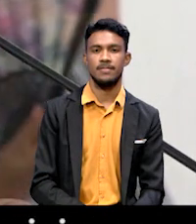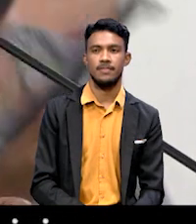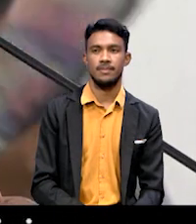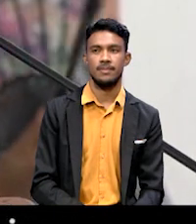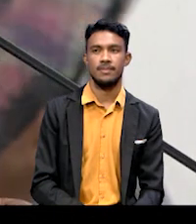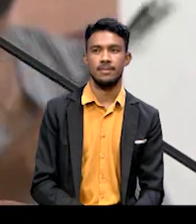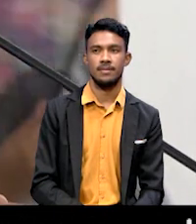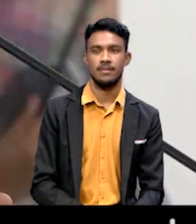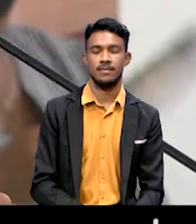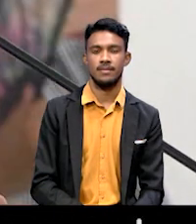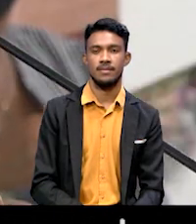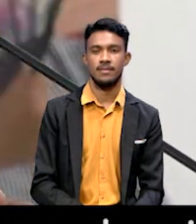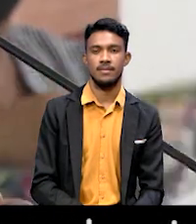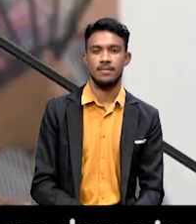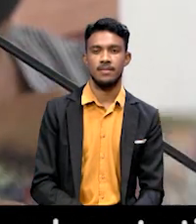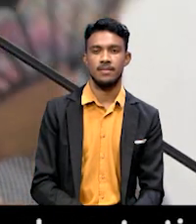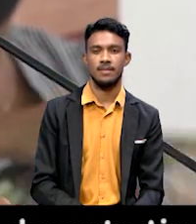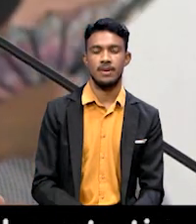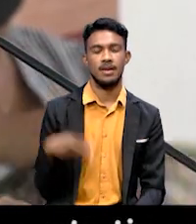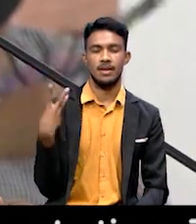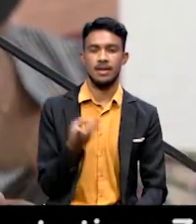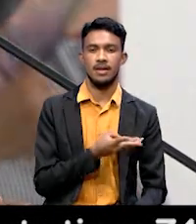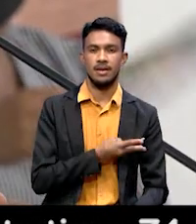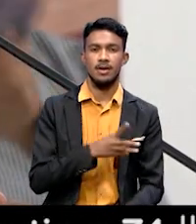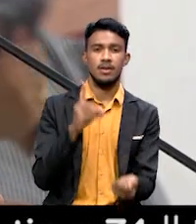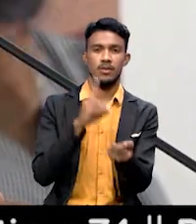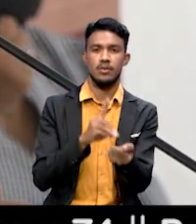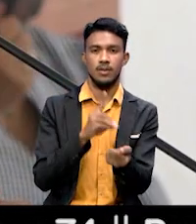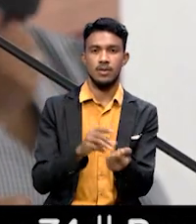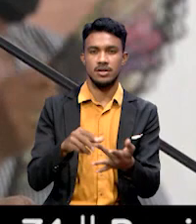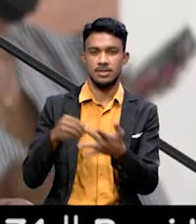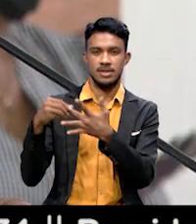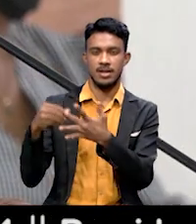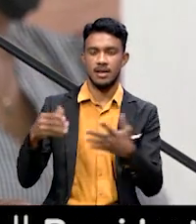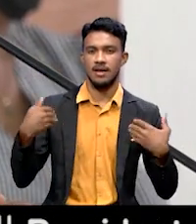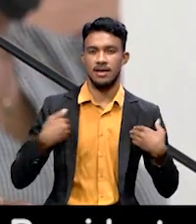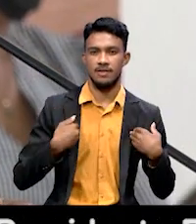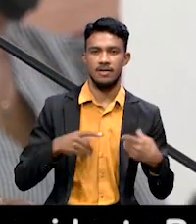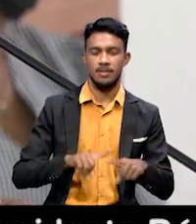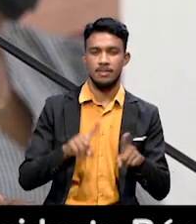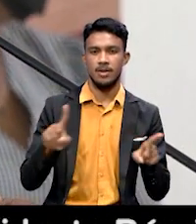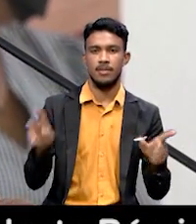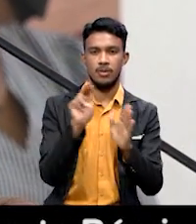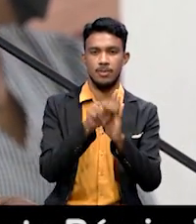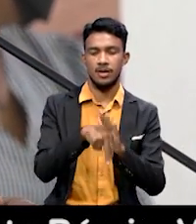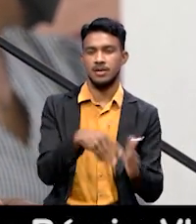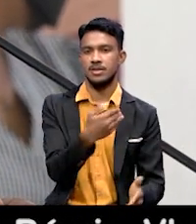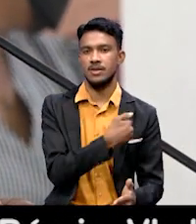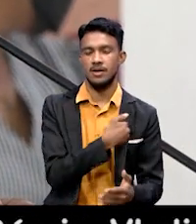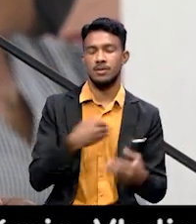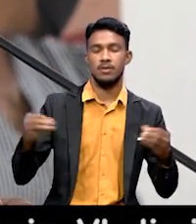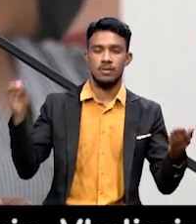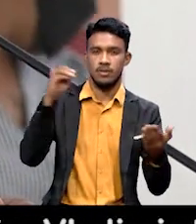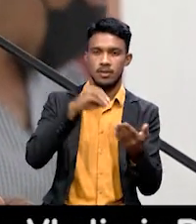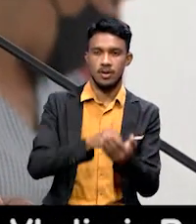Ay moro kfalpa. Itenia doutores e especialistas sira iha doni. Mai be, numero sira ku suficiente para tabela koloka iha municipio sira